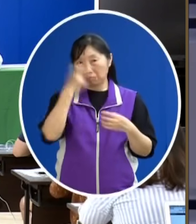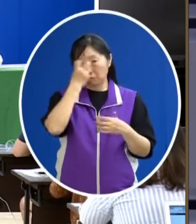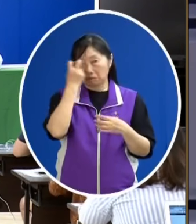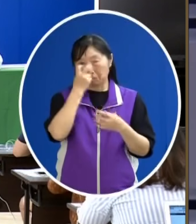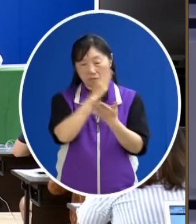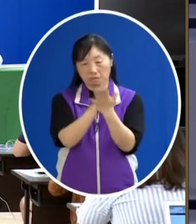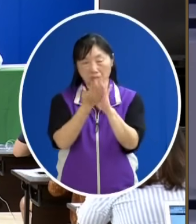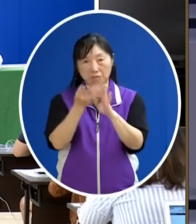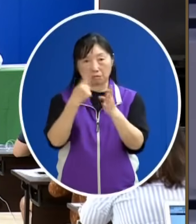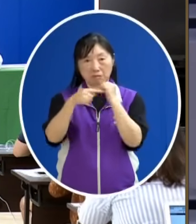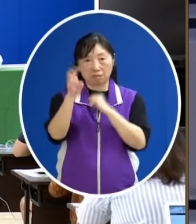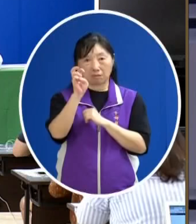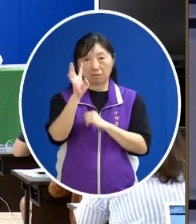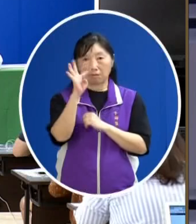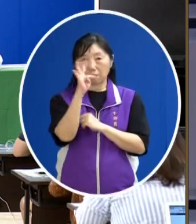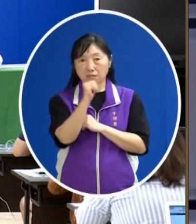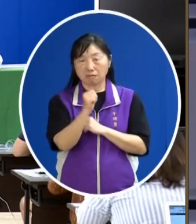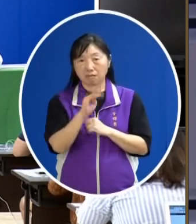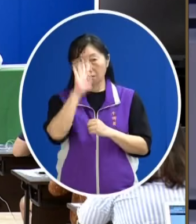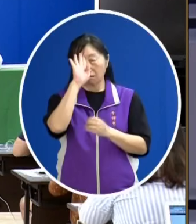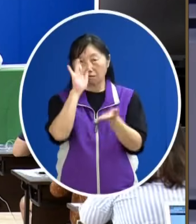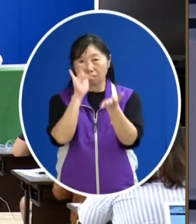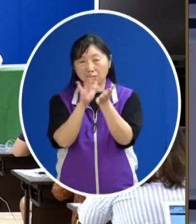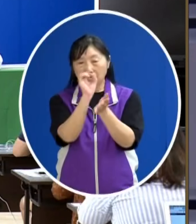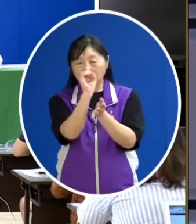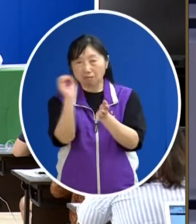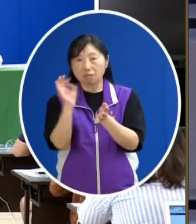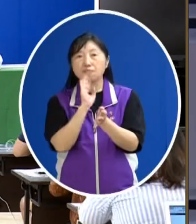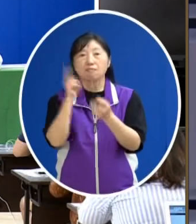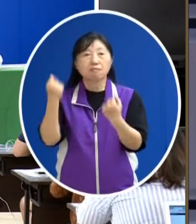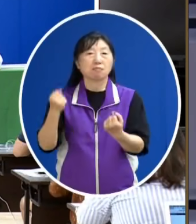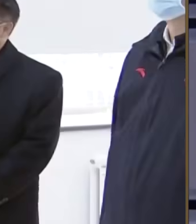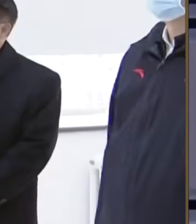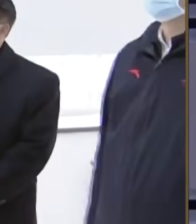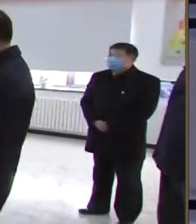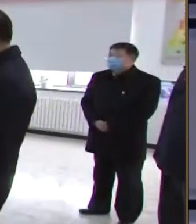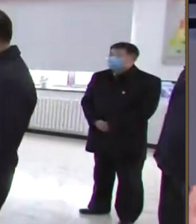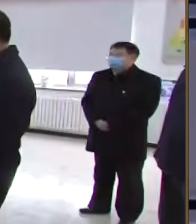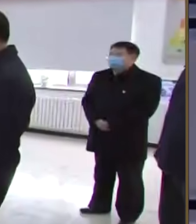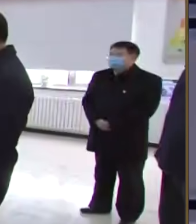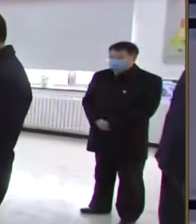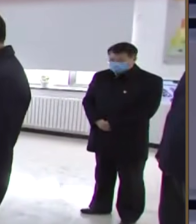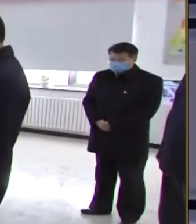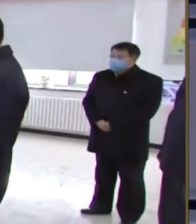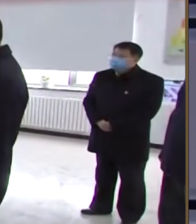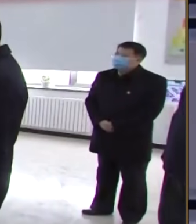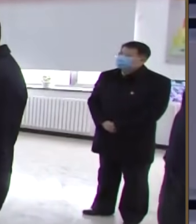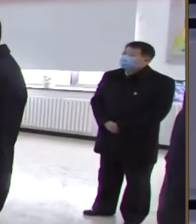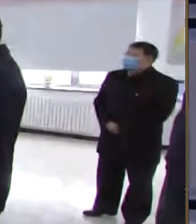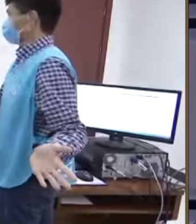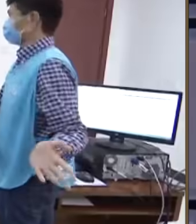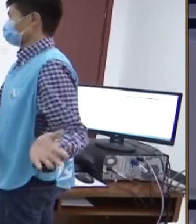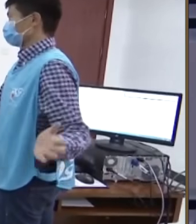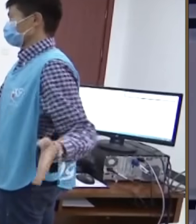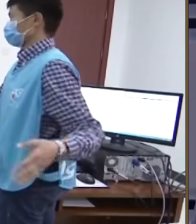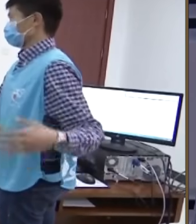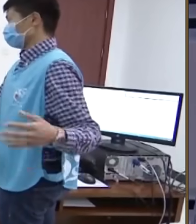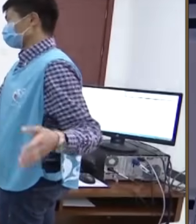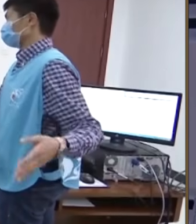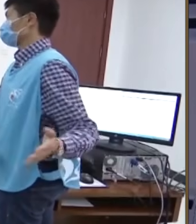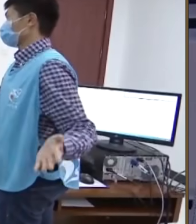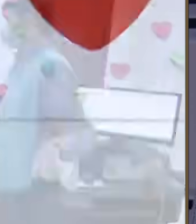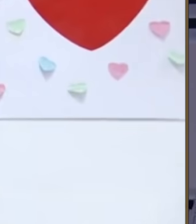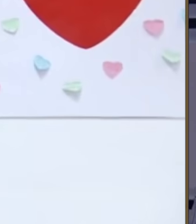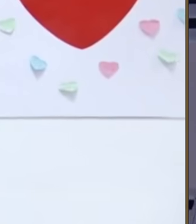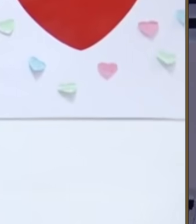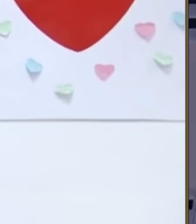的，中国的数据是不可以相信的。所以最后你看，美国它现在看起来表面上是世界上最严重的，总共